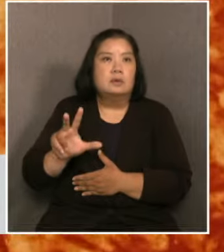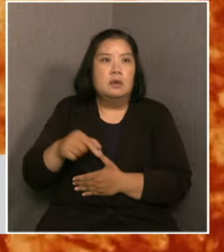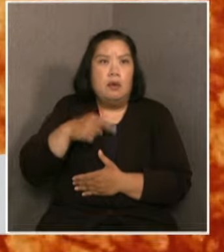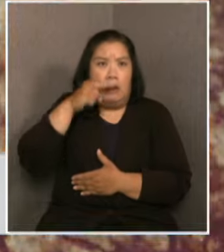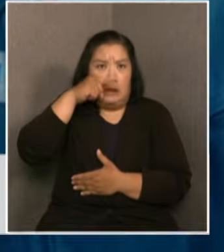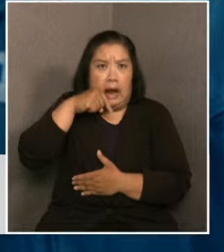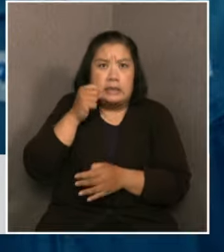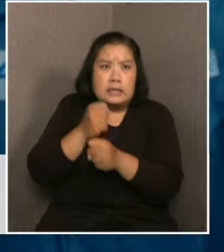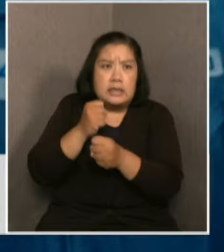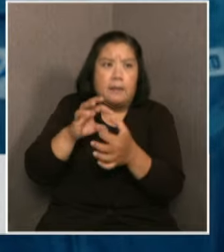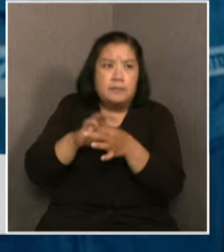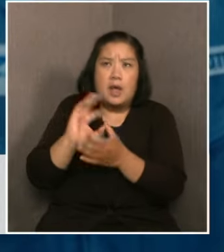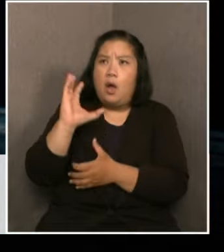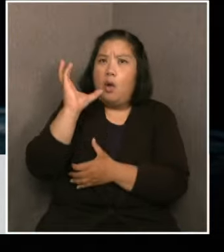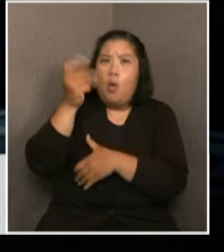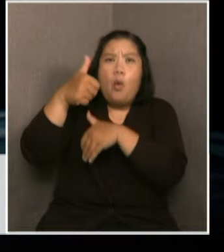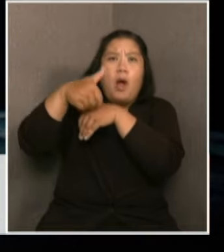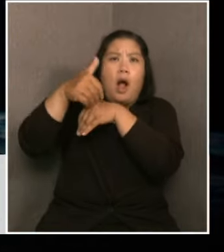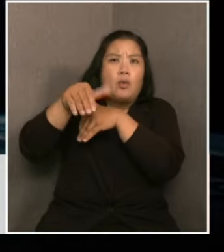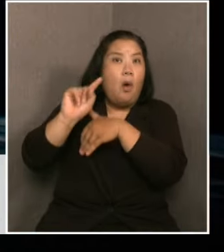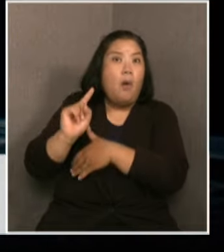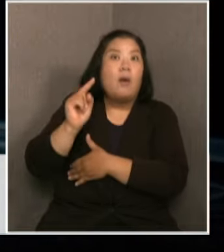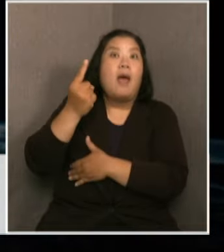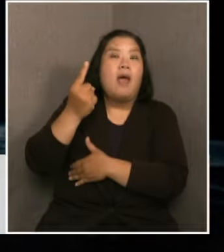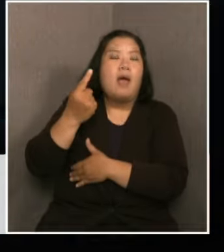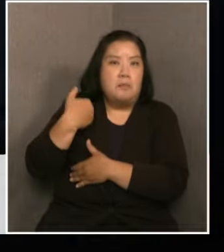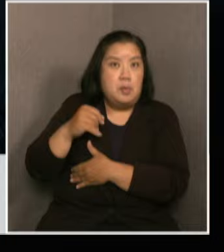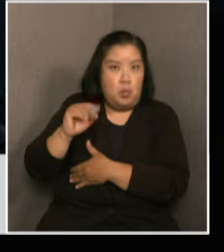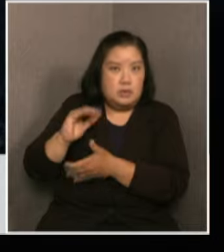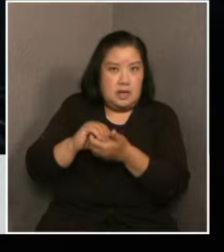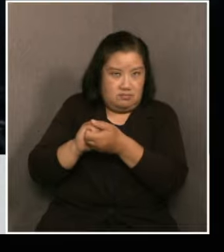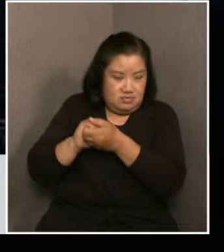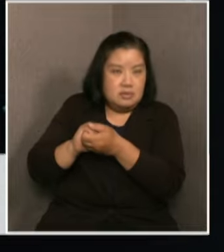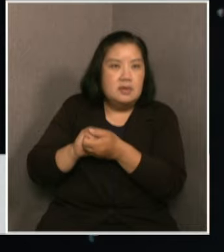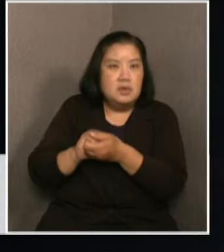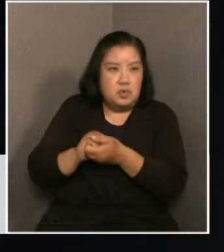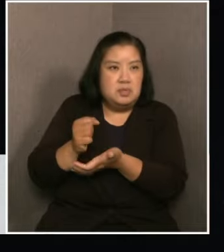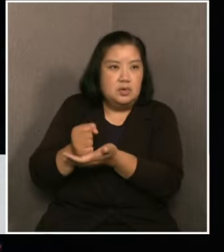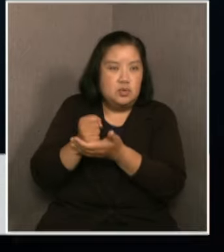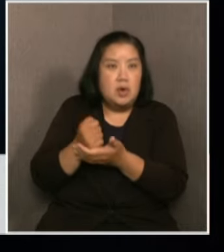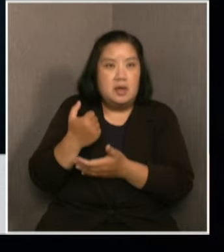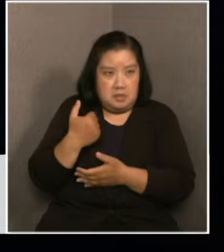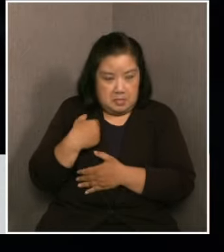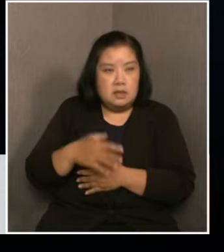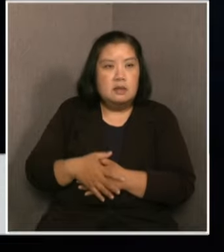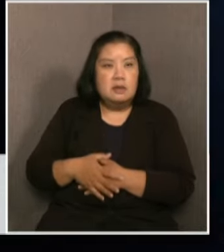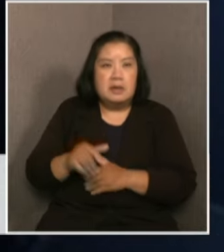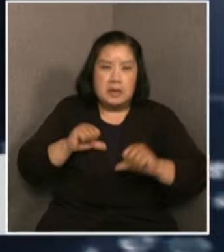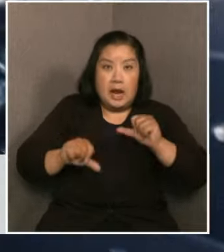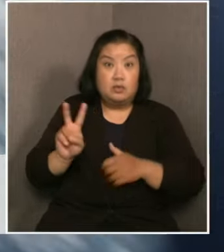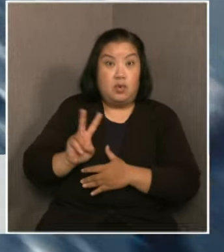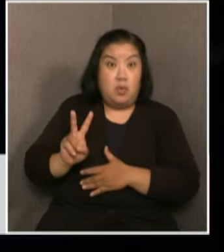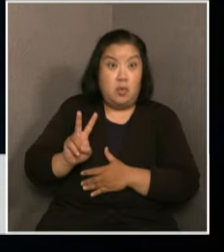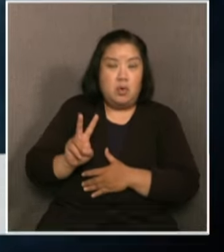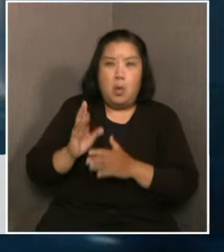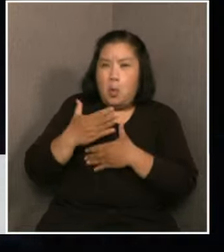ไทยโดย Wellcurve Studio และพันธมิตรนำแสดงโดย2นักแสดงคู่จิ้นชื่อดังที่มีแฟนคลับมากมายทั้งในและ